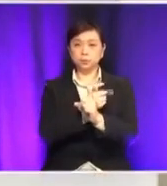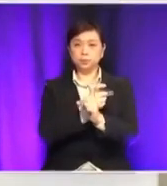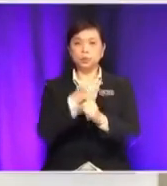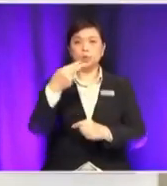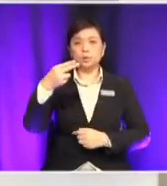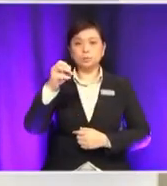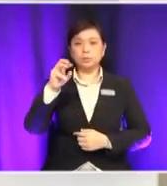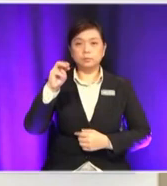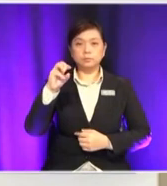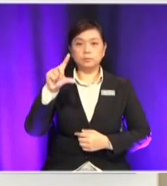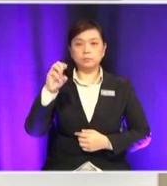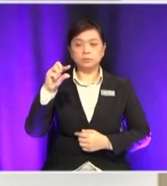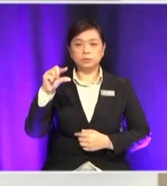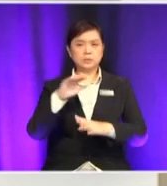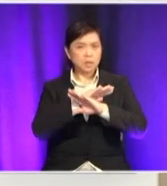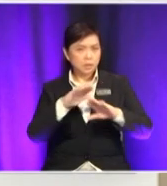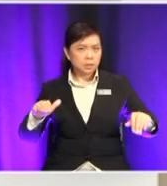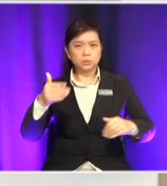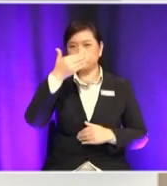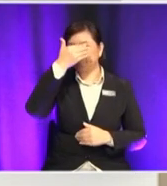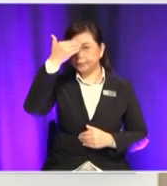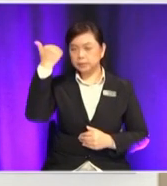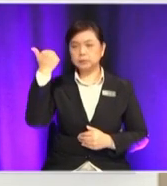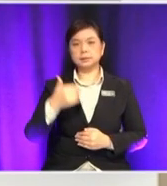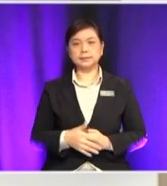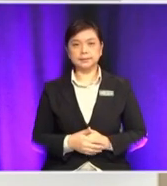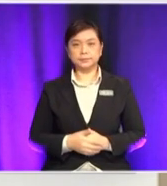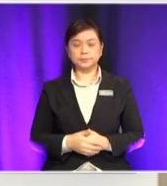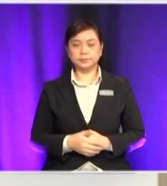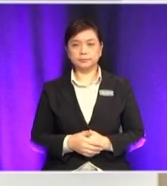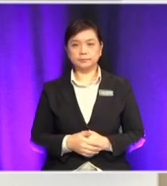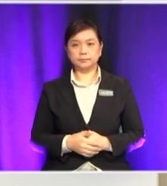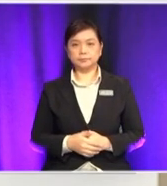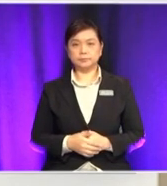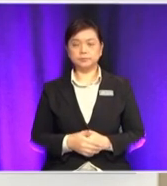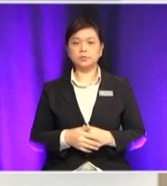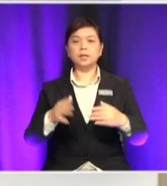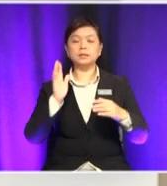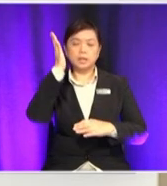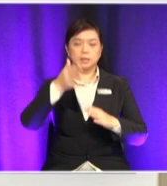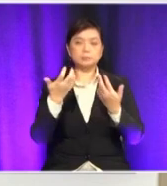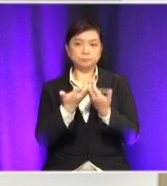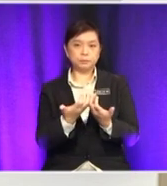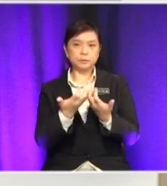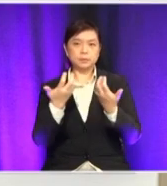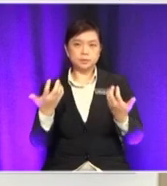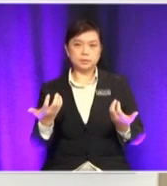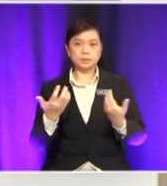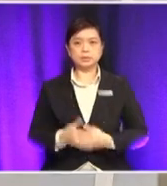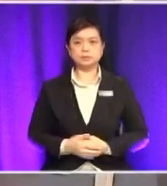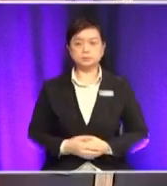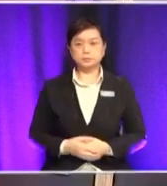komosom homolog jangan lupa Kromosom homolog nih berpisah ya murid-murid juga kalau anda